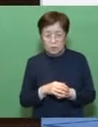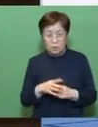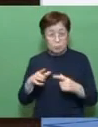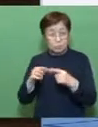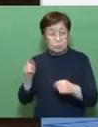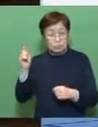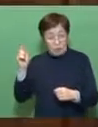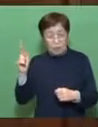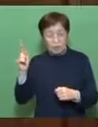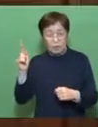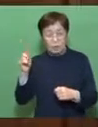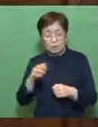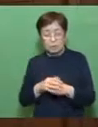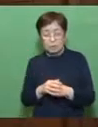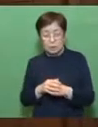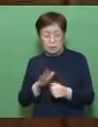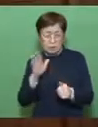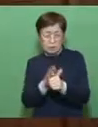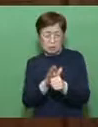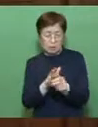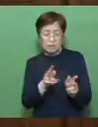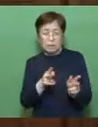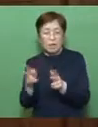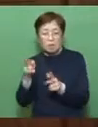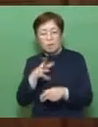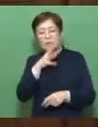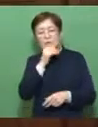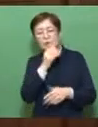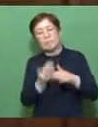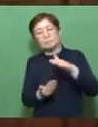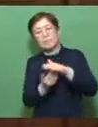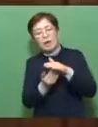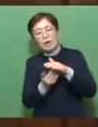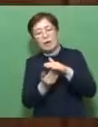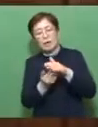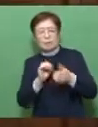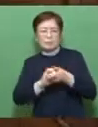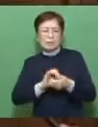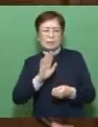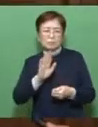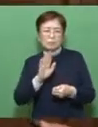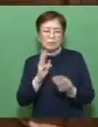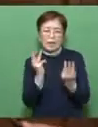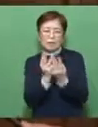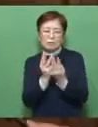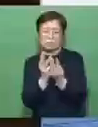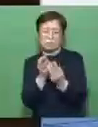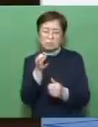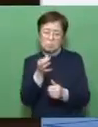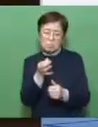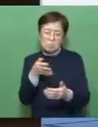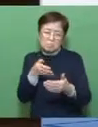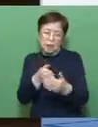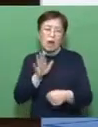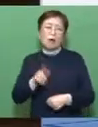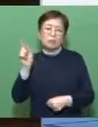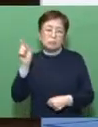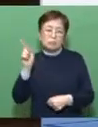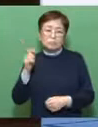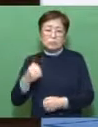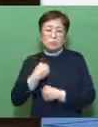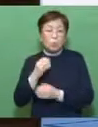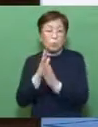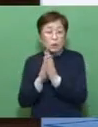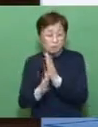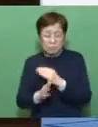年齢制限うんそれから回数制限があるんですがもうあの県は女性額